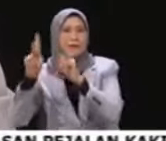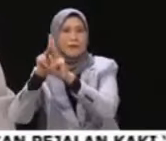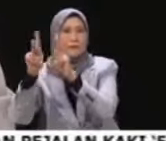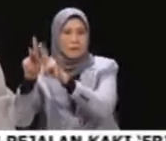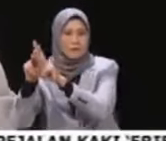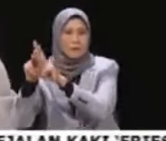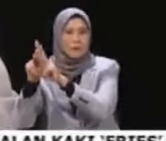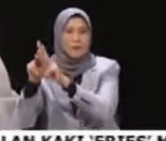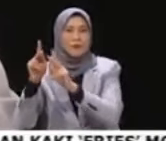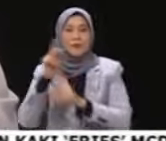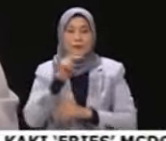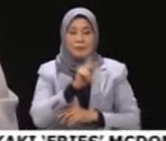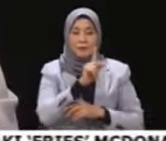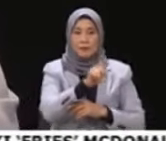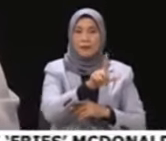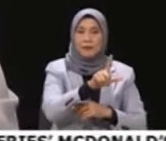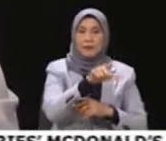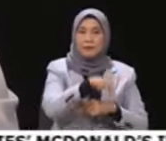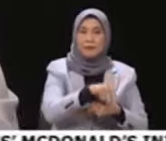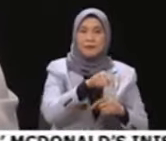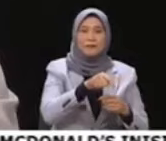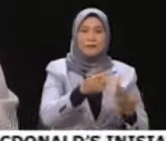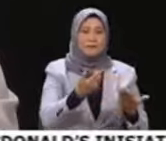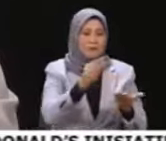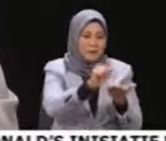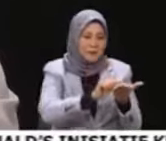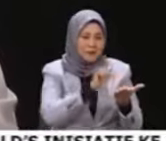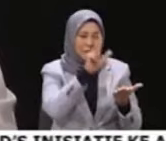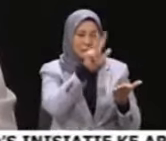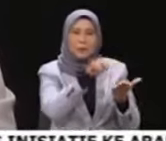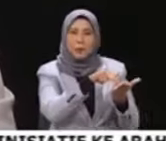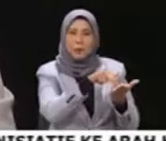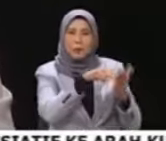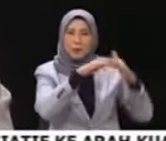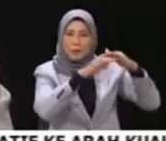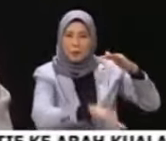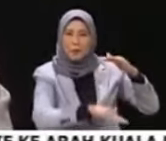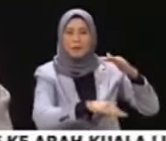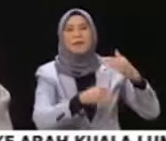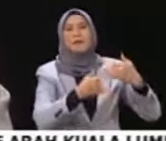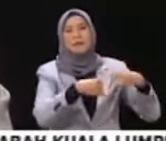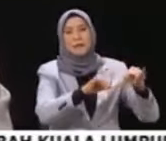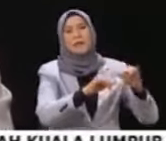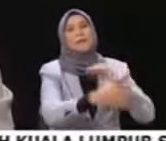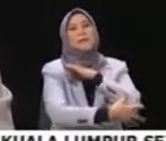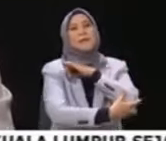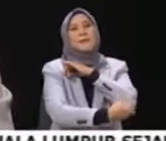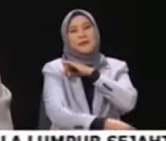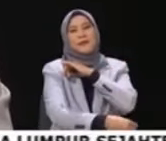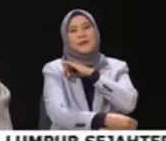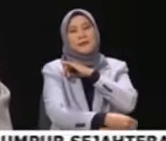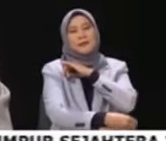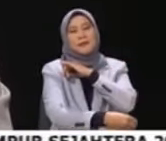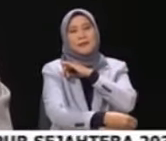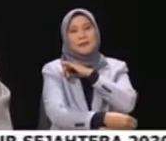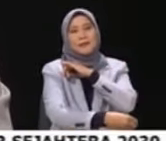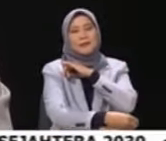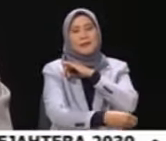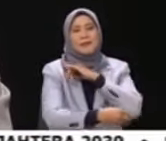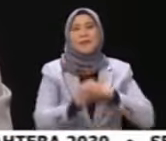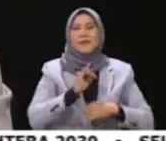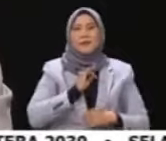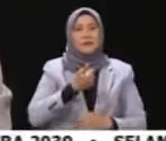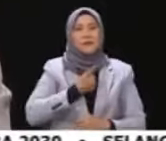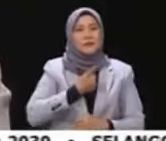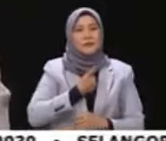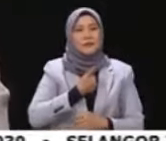sebut. Kerana di Kuala Lumpur ni kalau hidup RM3,000 ke bawah tu masih dianggap sebagai miskin. Masih dianggap miskin. Dan saya